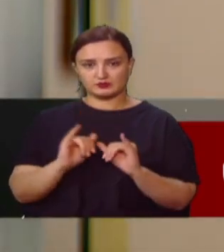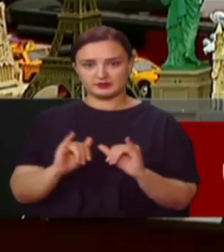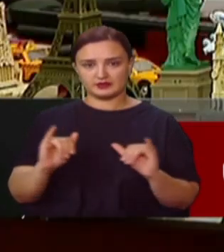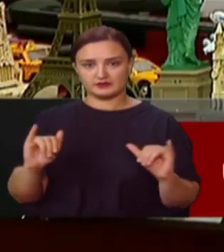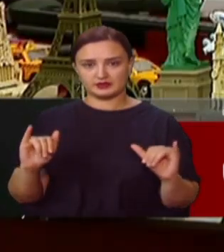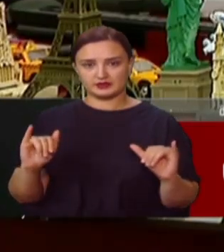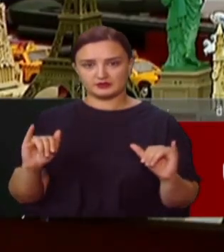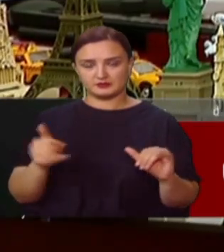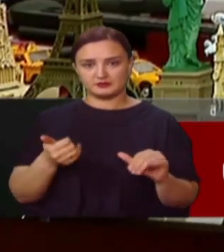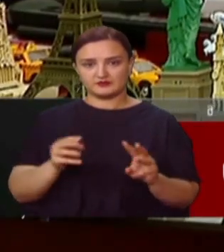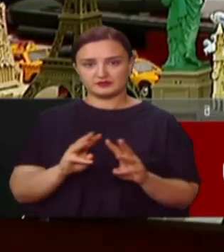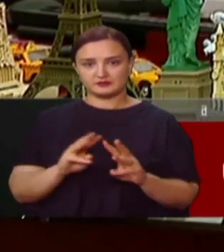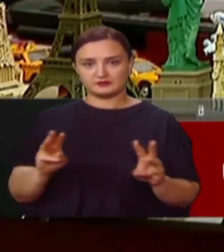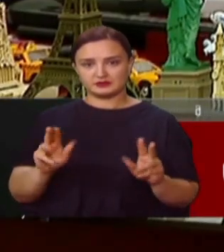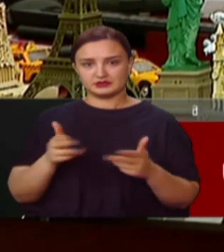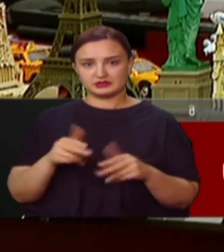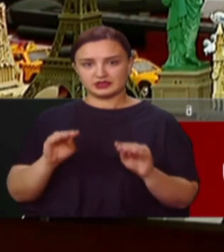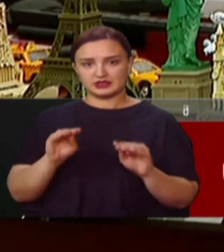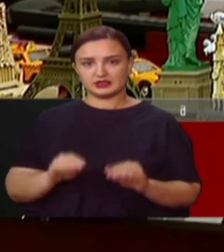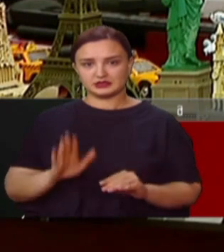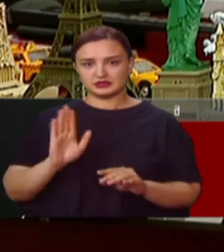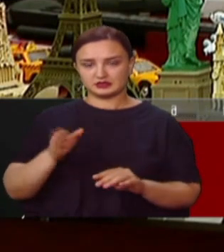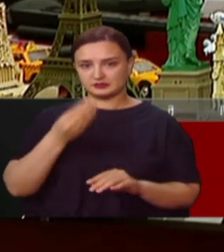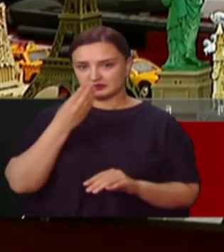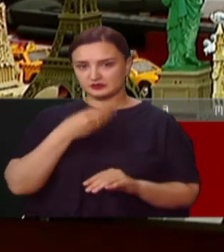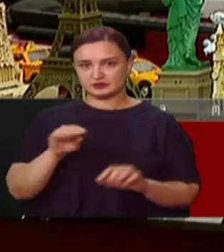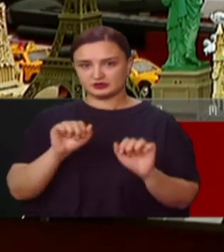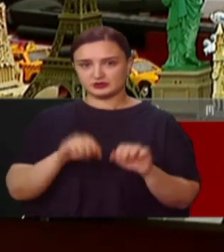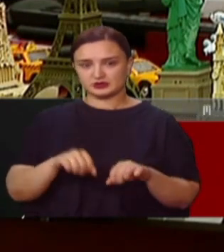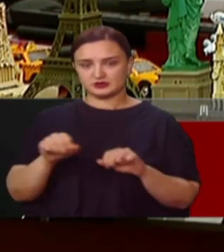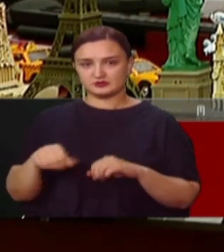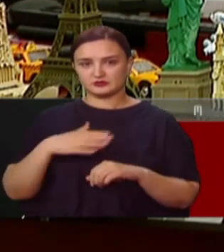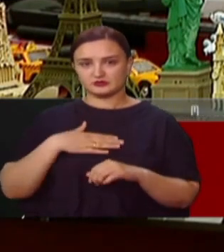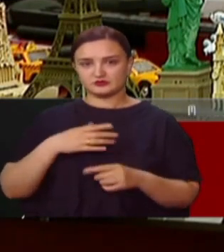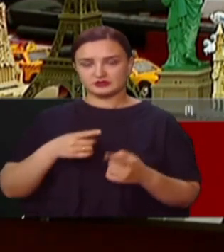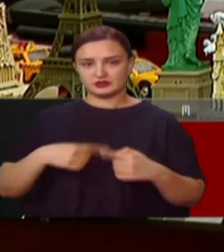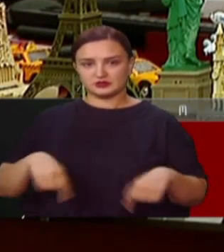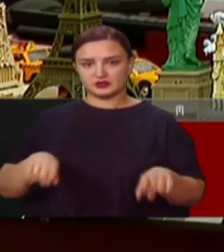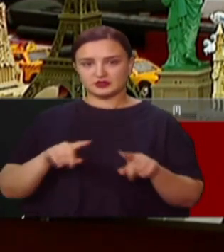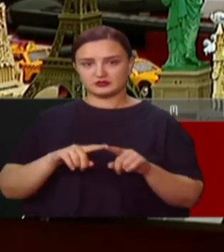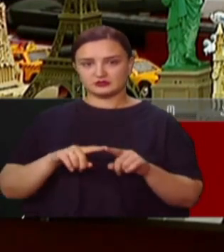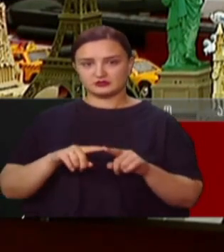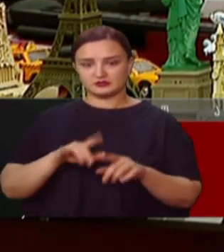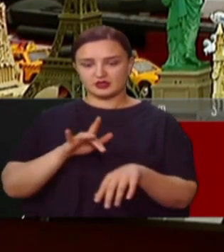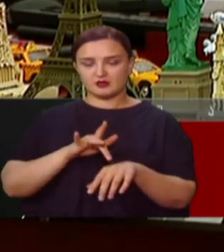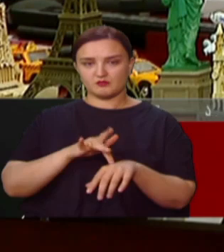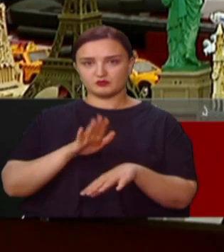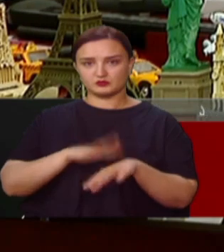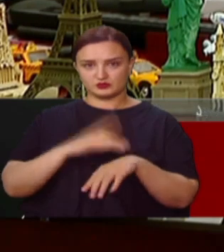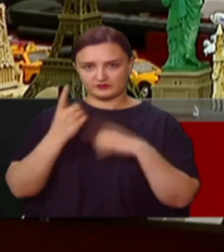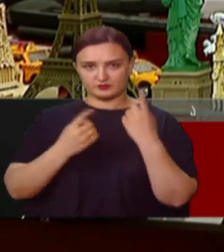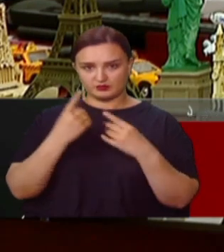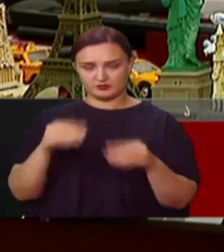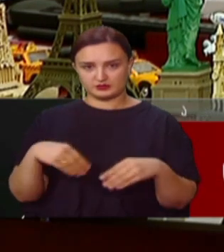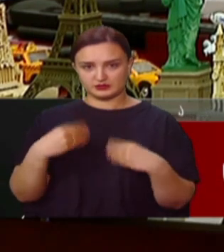განვითარება. პრემიერის ანგარიში იქნება საუკეთესო შესაძლებლობა, რათა ჩვენ საზოგადოებას მიეწოდოს ამოწურავი